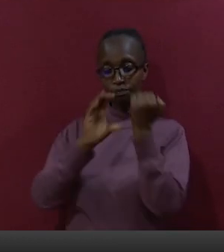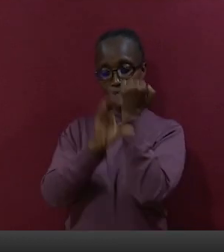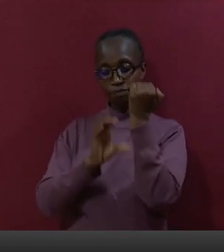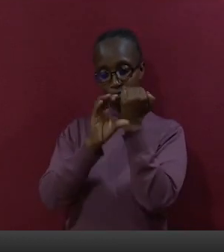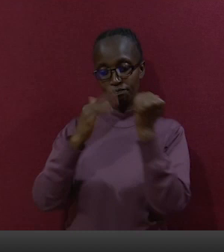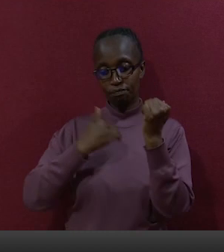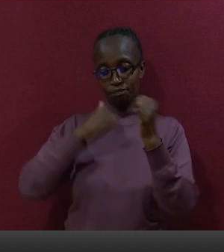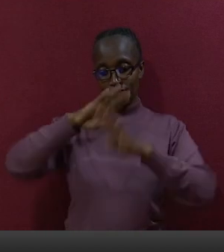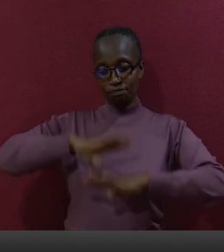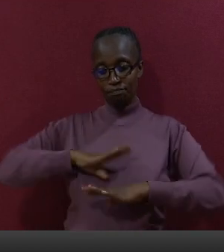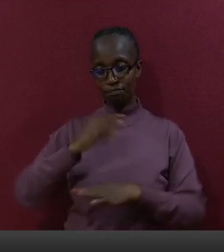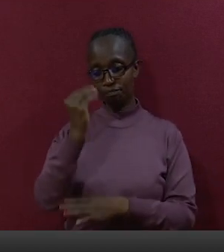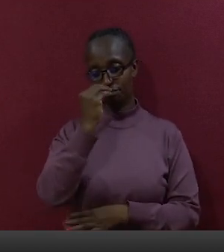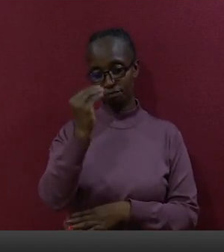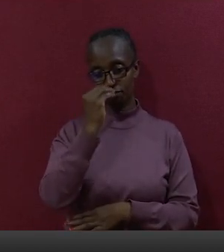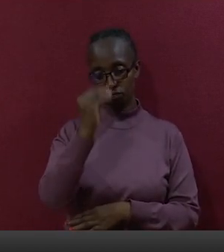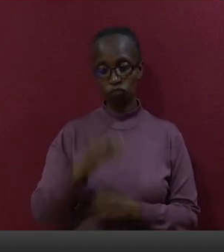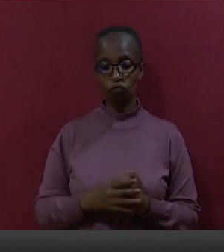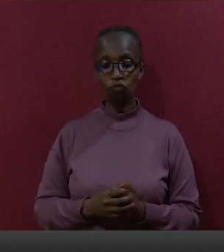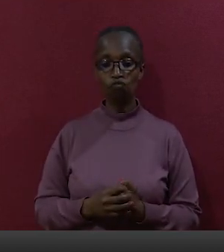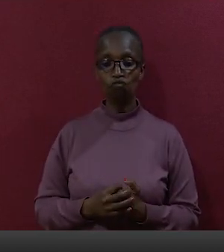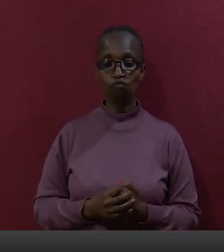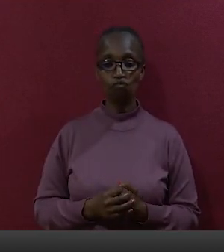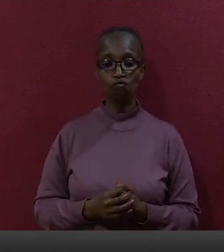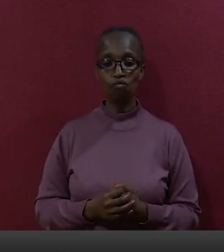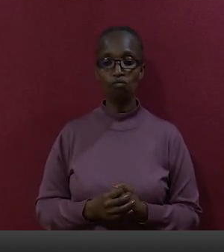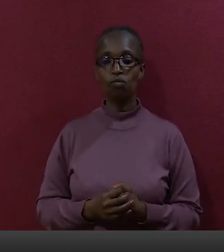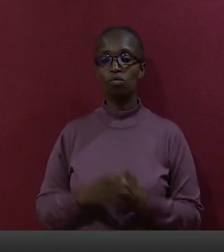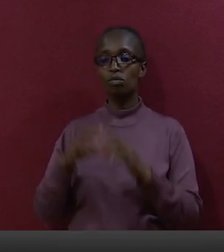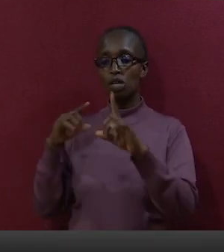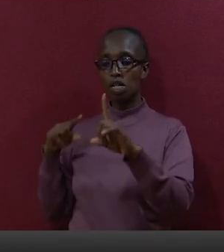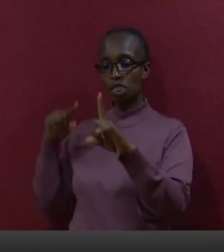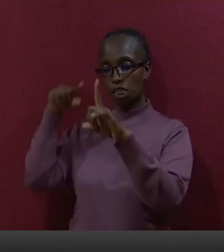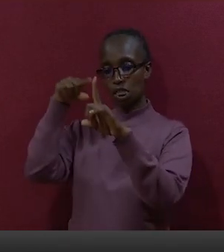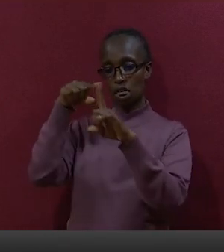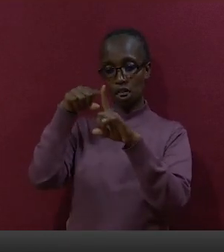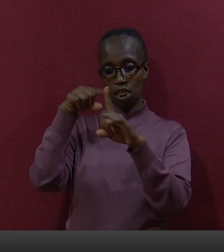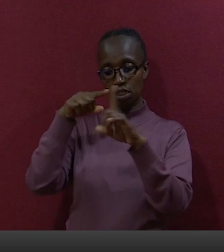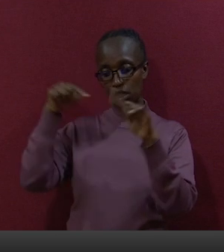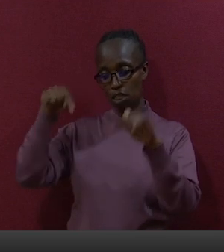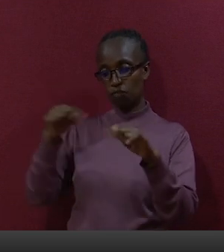uzalishaji wa mazao ili kuhakikisha taifa hili linajitosheleza kwa chakula.